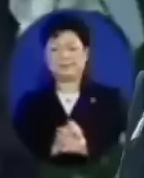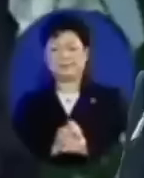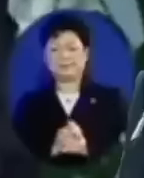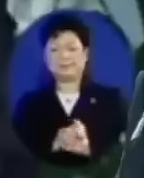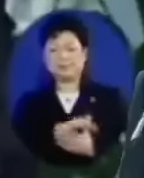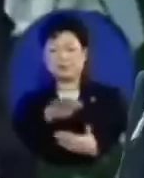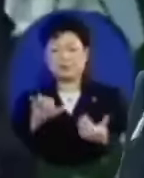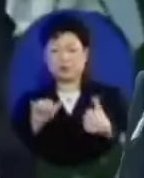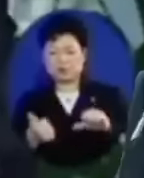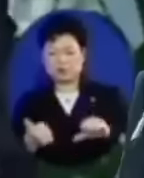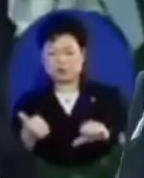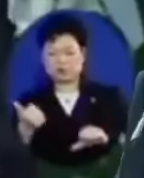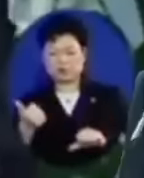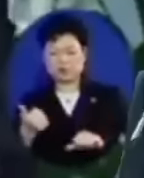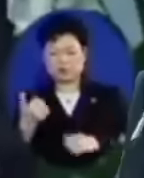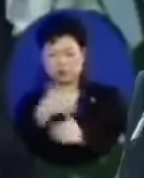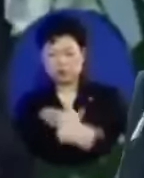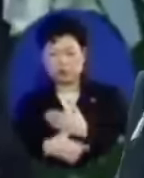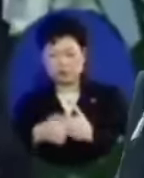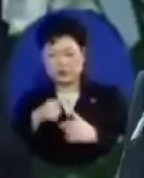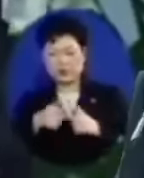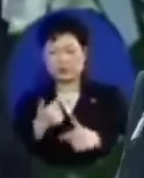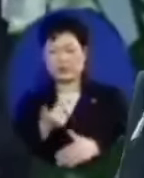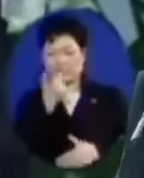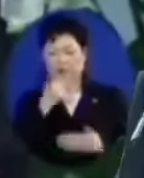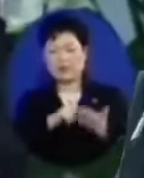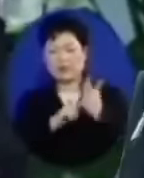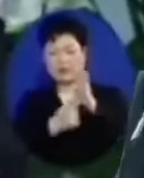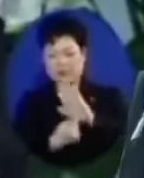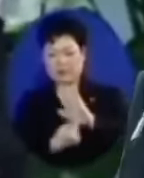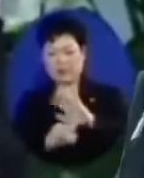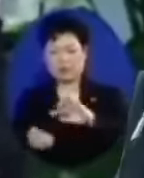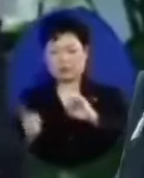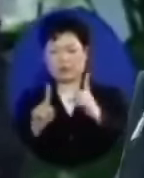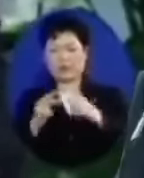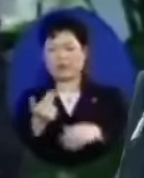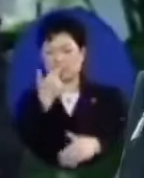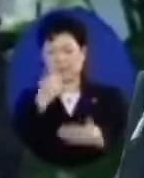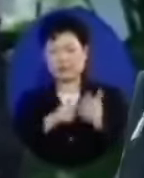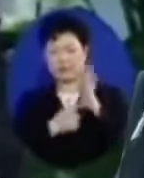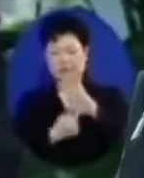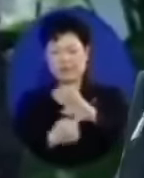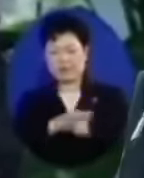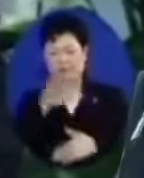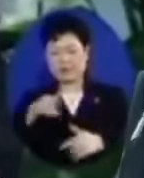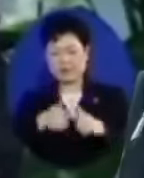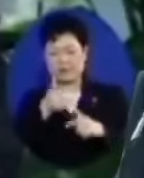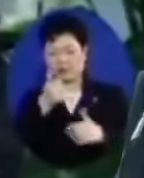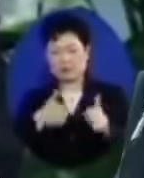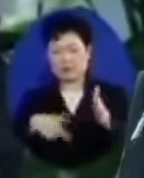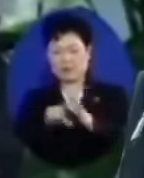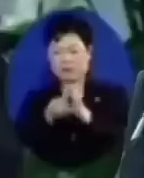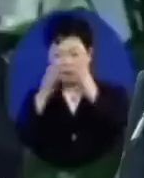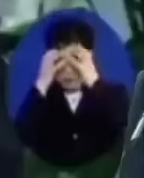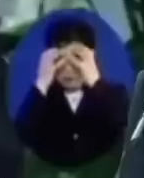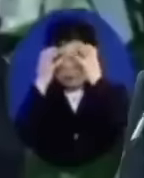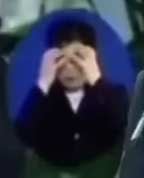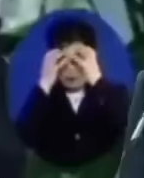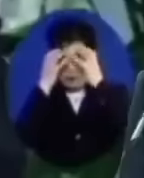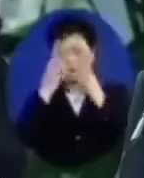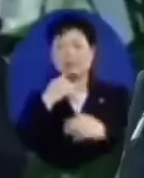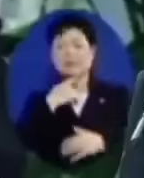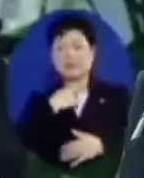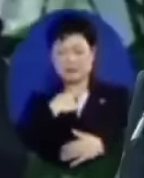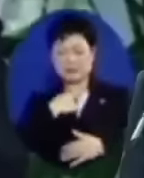우리 죽을 육체에 예수의 생명이 나타나는 것입니다. 부활의 생명이 나타나는 것입니다. 우리가 예수님을 위해서 고난을